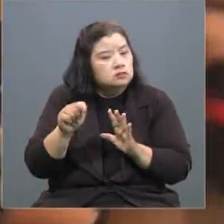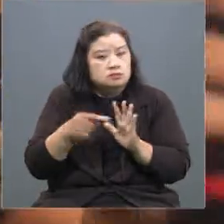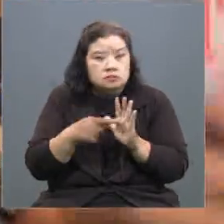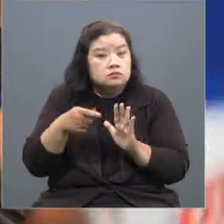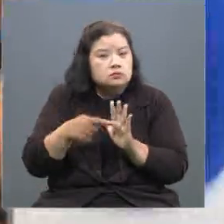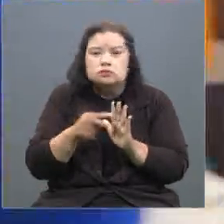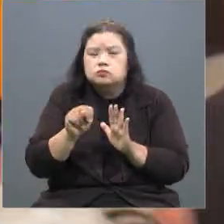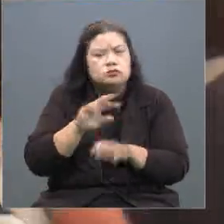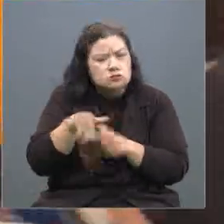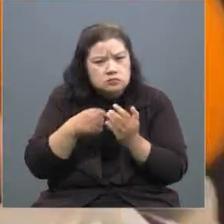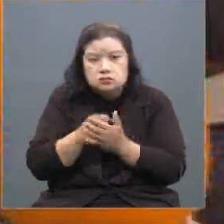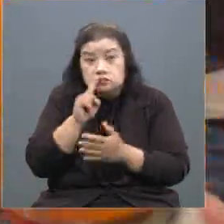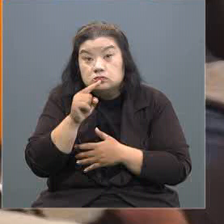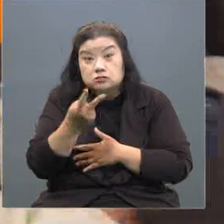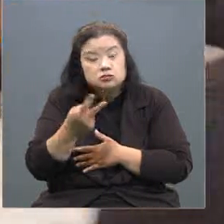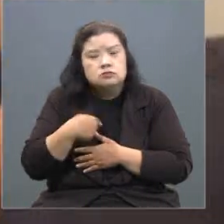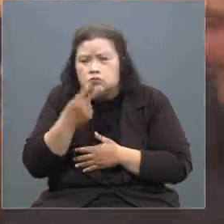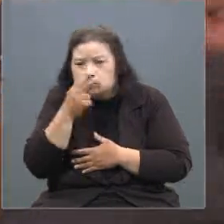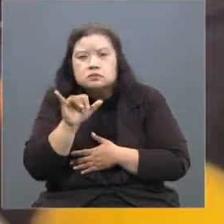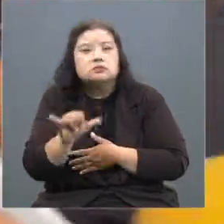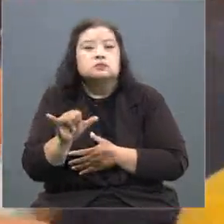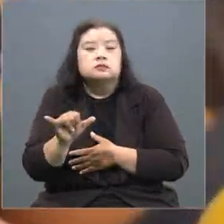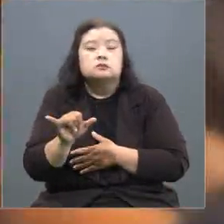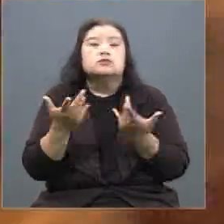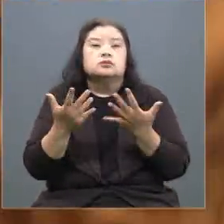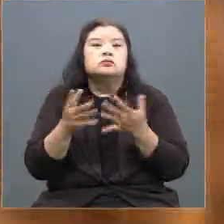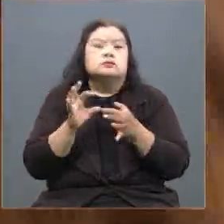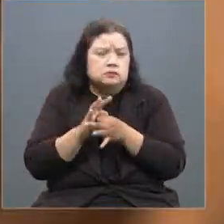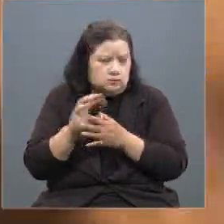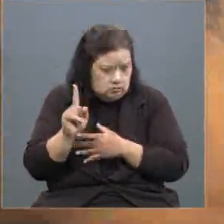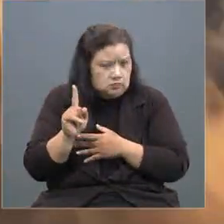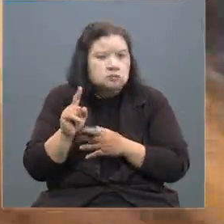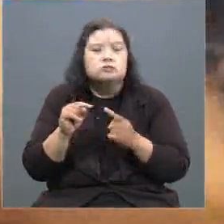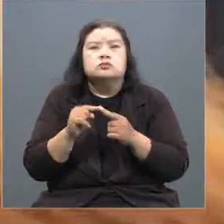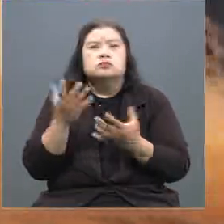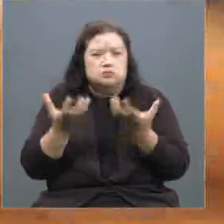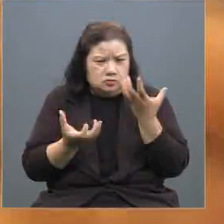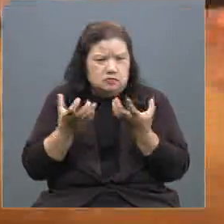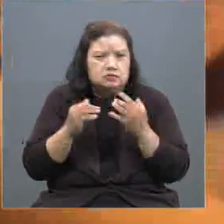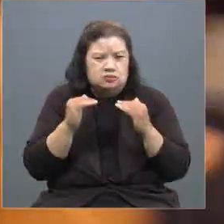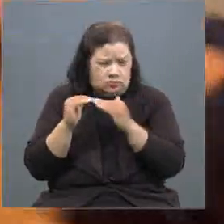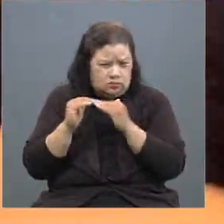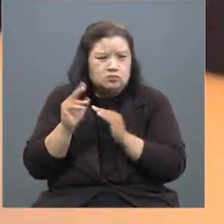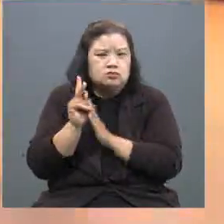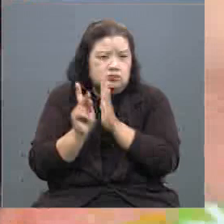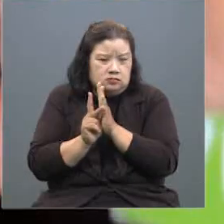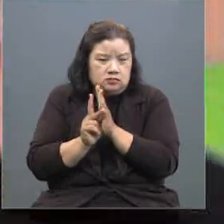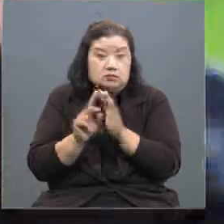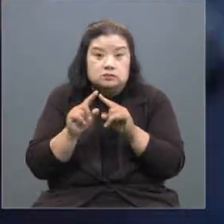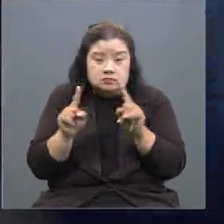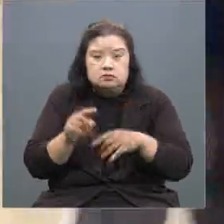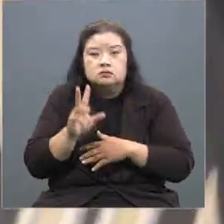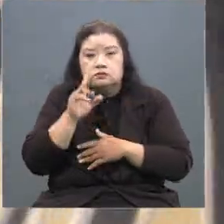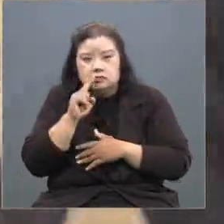ตามขั้นตอนของกระบวนการยุติธรรมแต่นายกเนี่ยบอกว่าส่วนตัวเนี่ยมองว่าคือเรื่องการให้ข่าวโต้ไปม